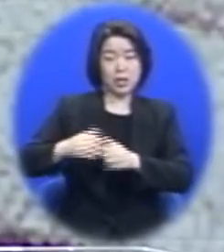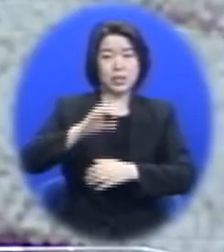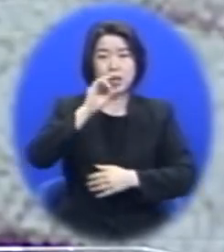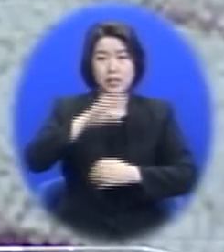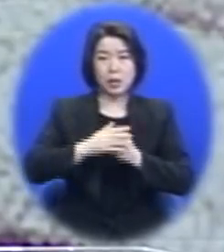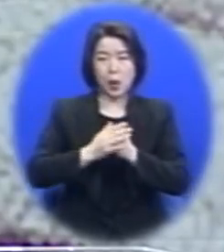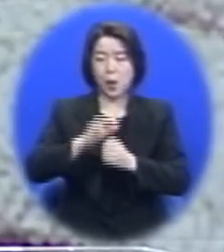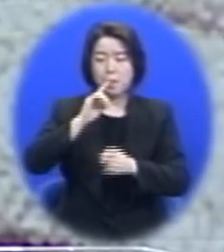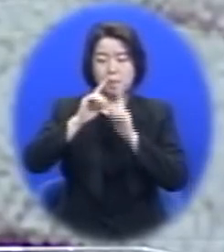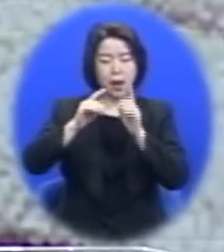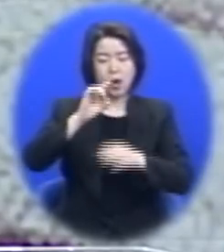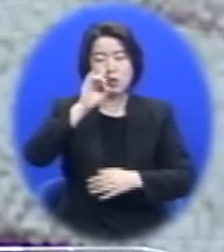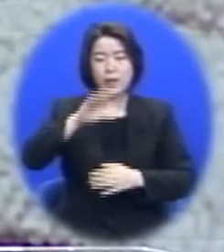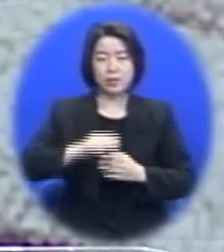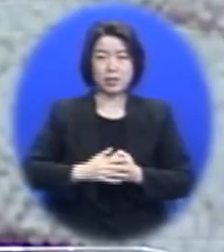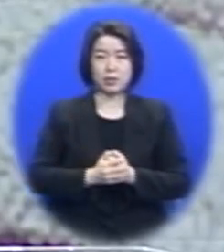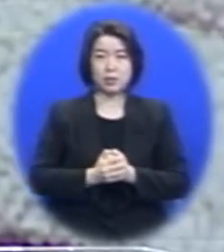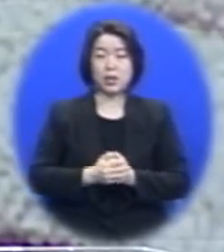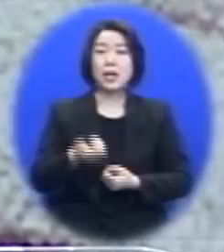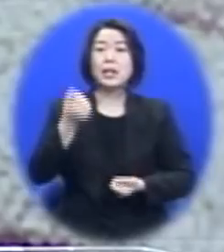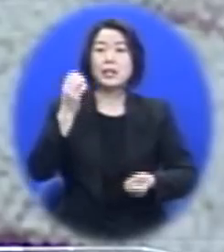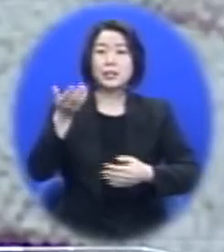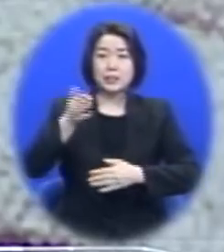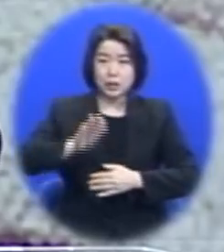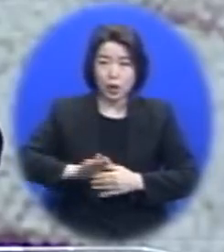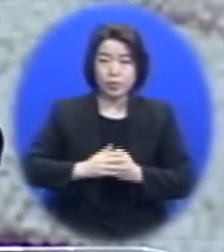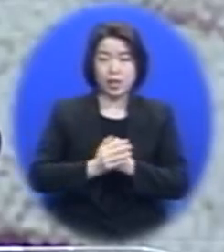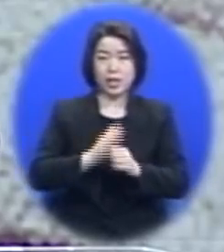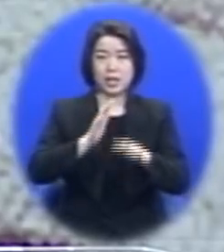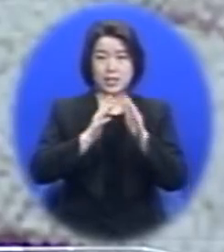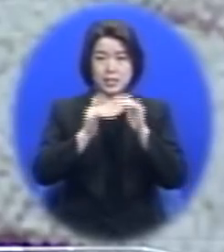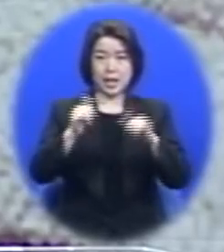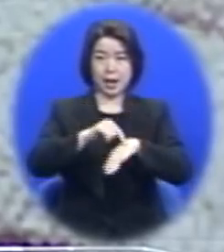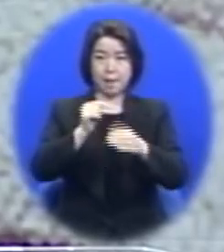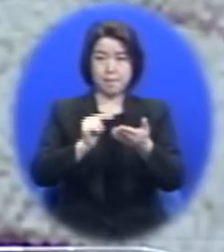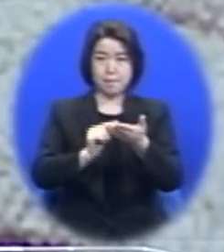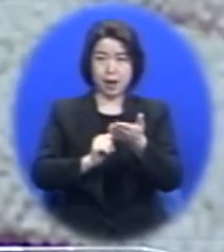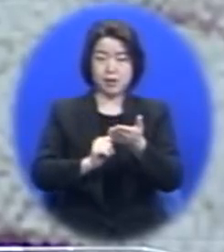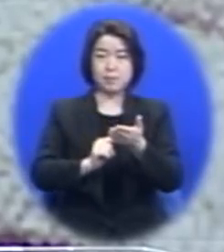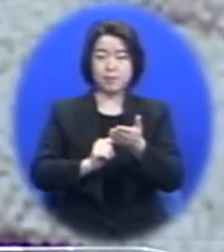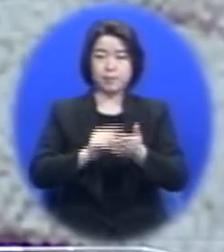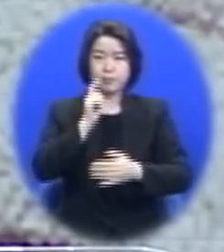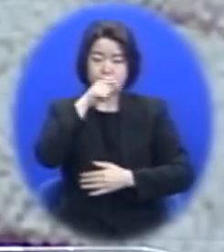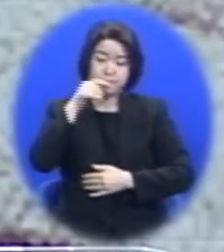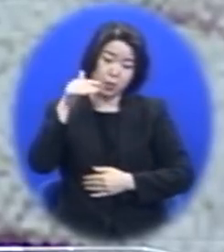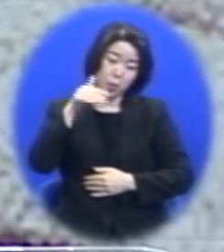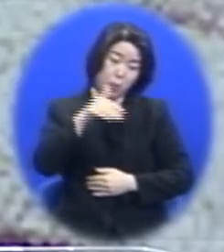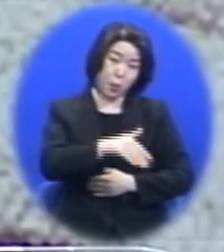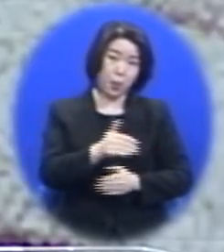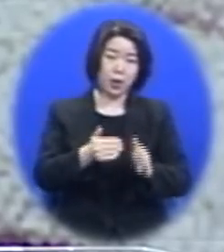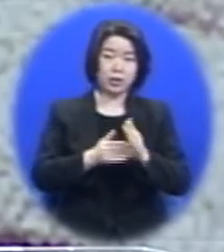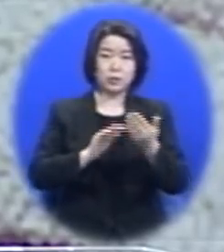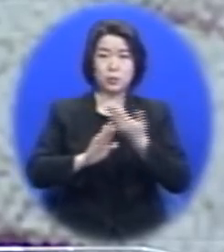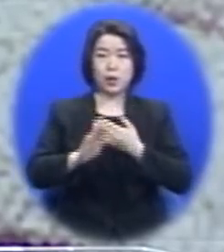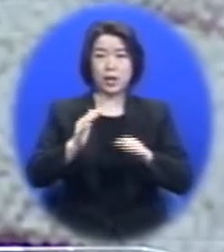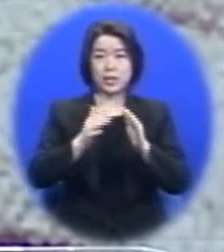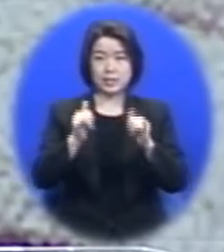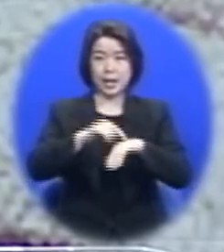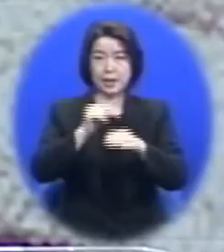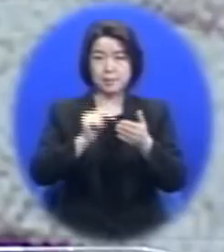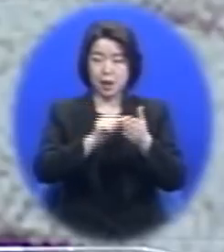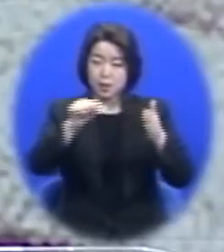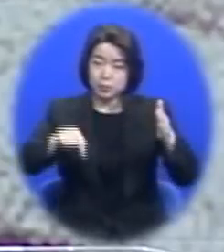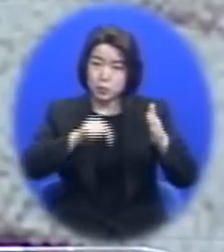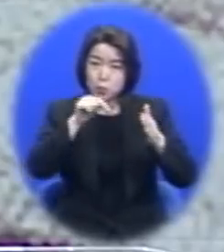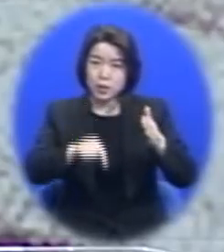말도 안되는 일입니다 그런데 사람의 마음이 타락한 이후에 사람의 마음 속에서는 하나님과